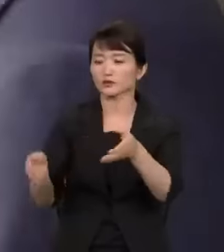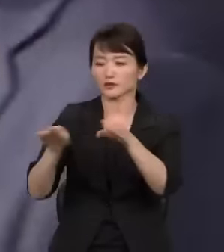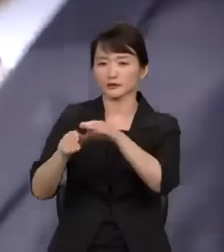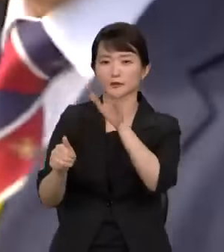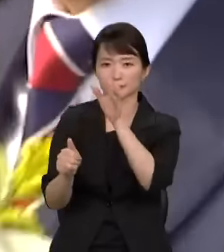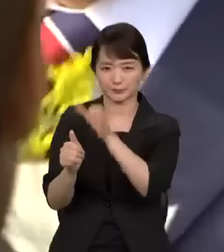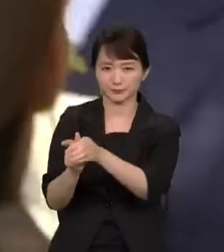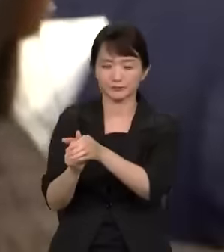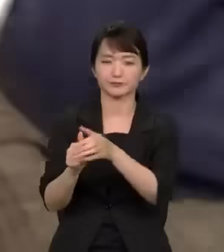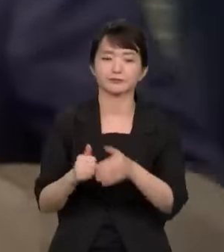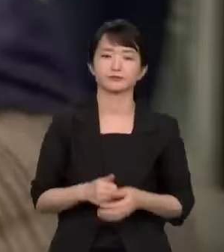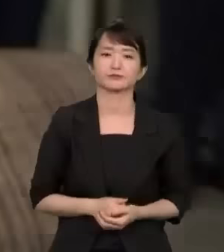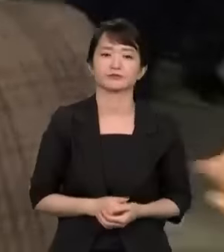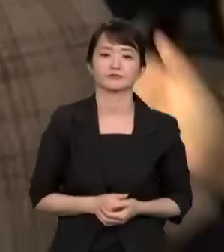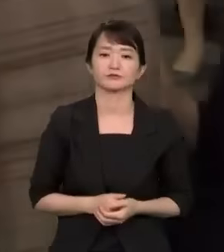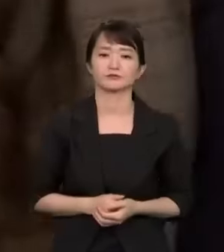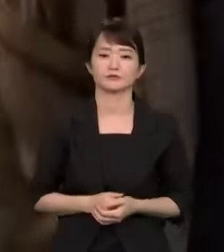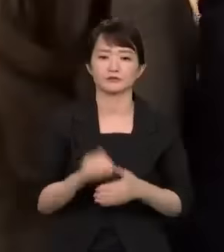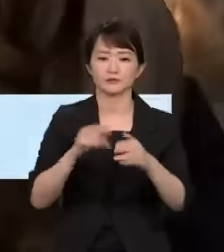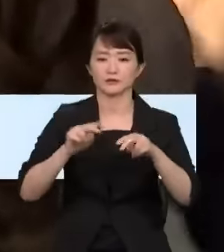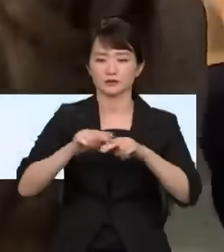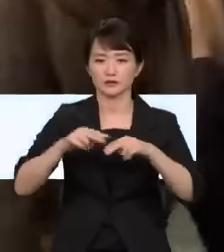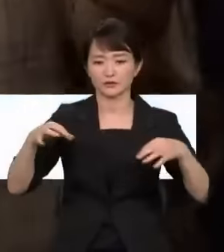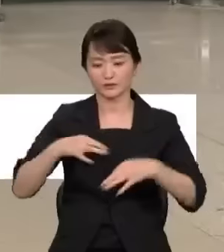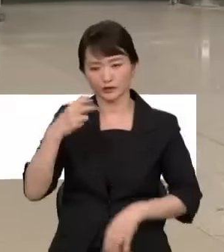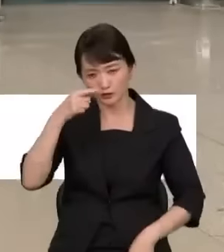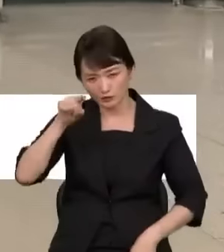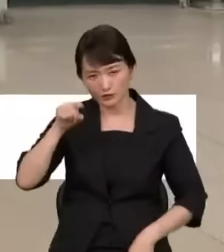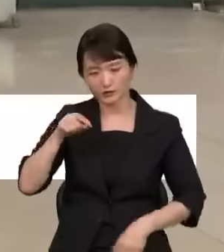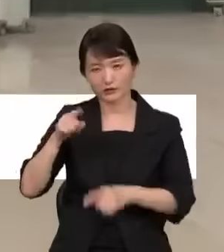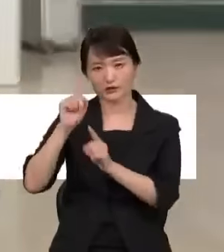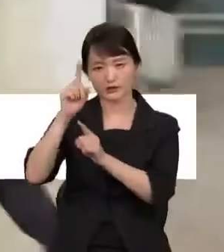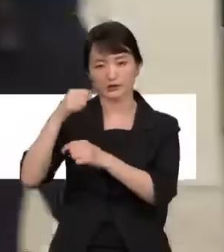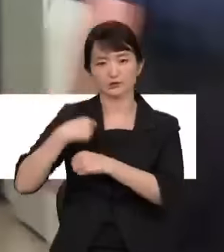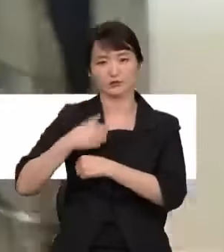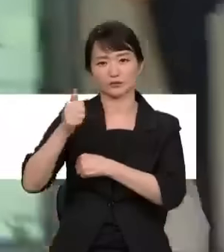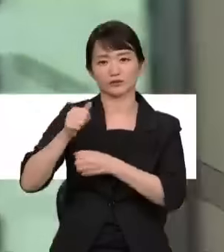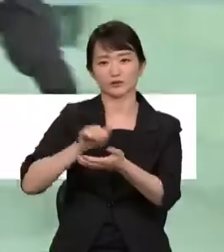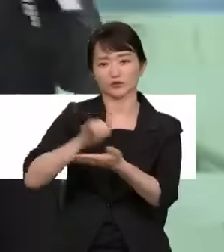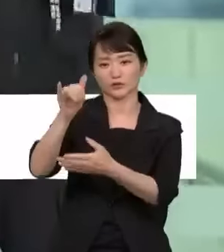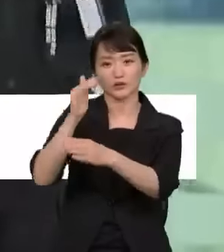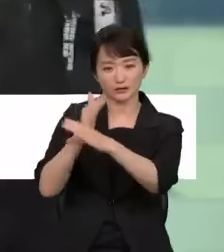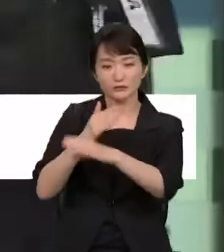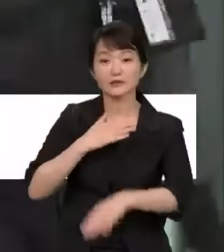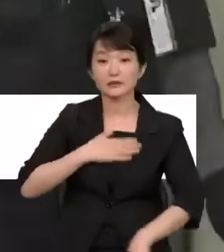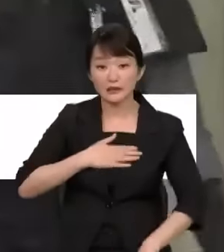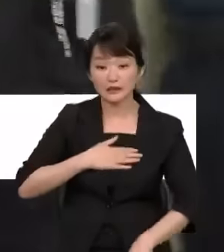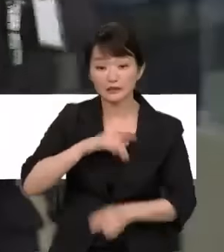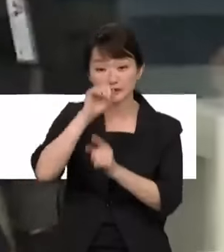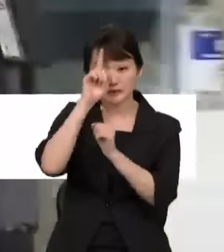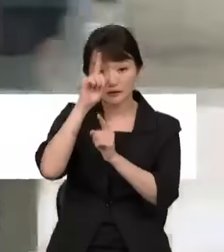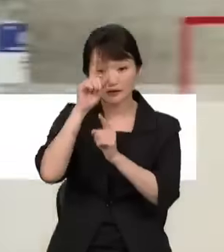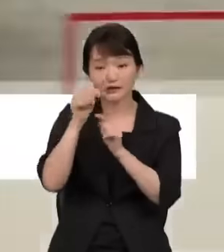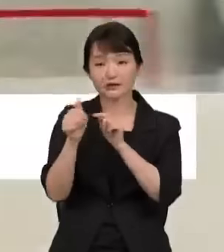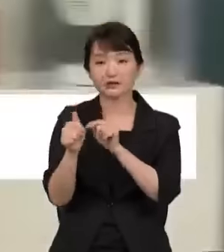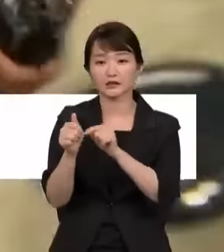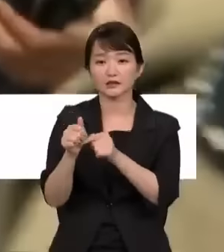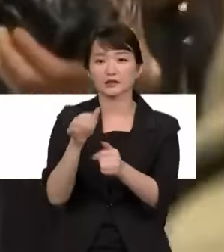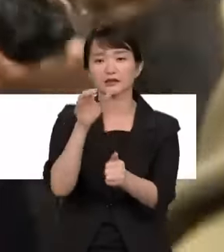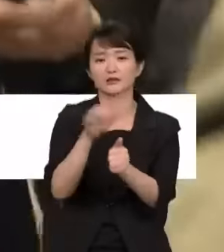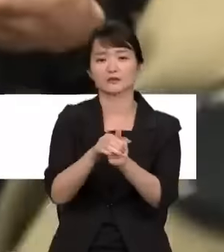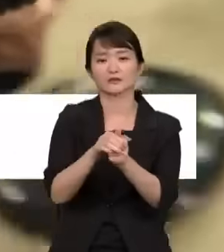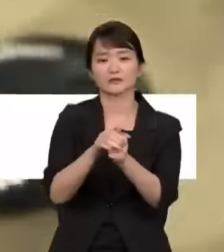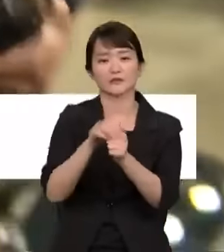임명했습니다. 하지만 공수처가 출국 금지한 상태라는 게 알려진 뒤 이전 장관은 결국 임명 25일 만에